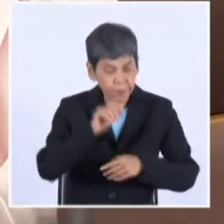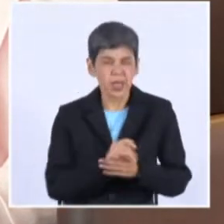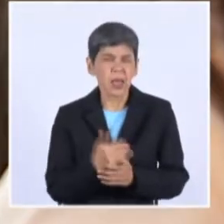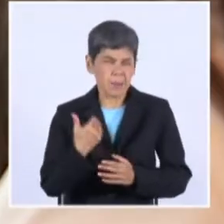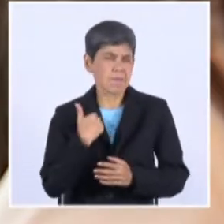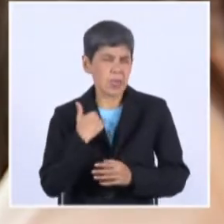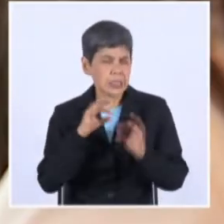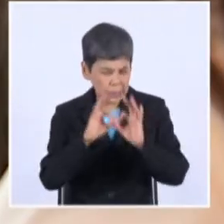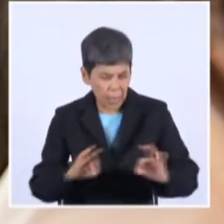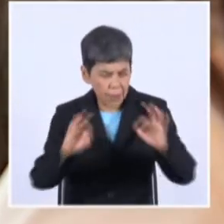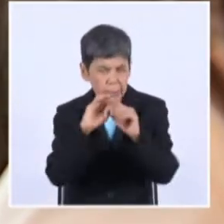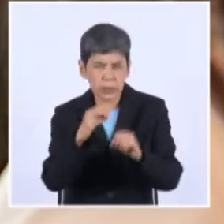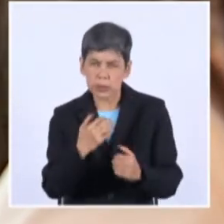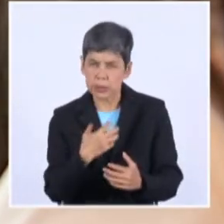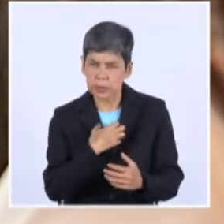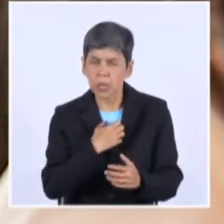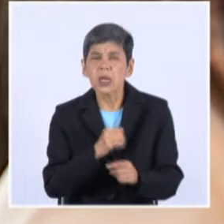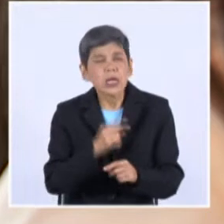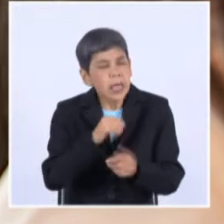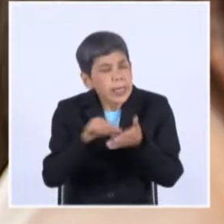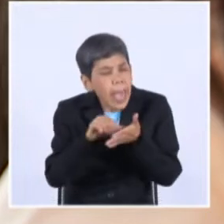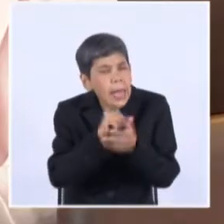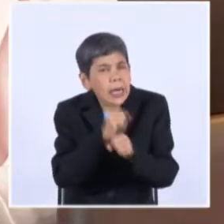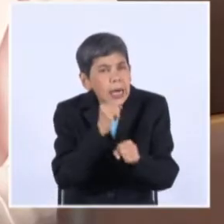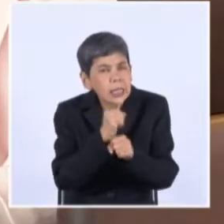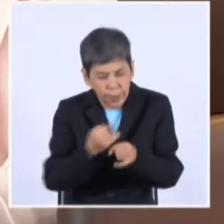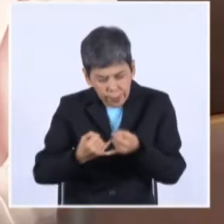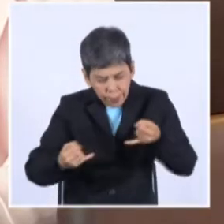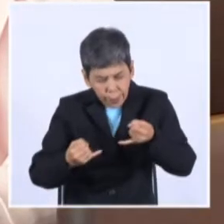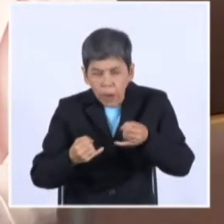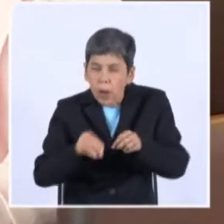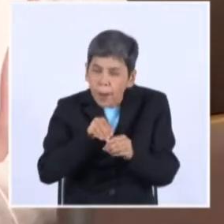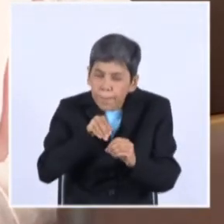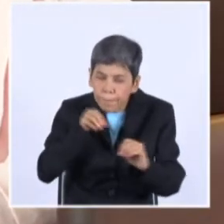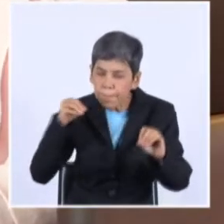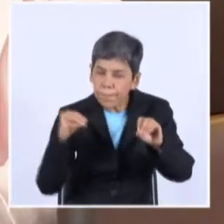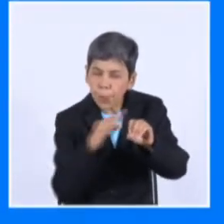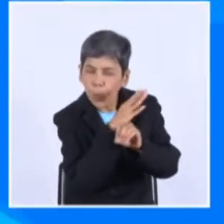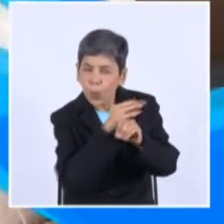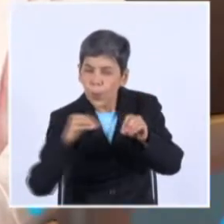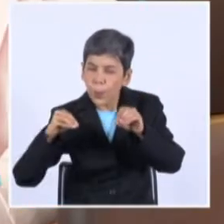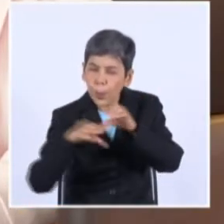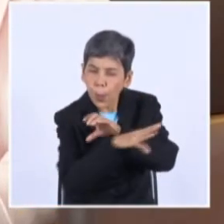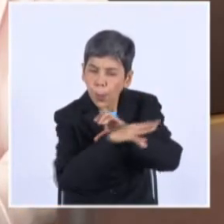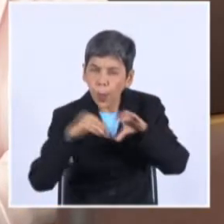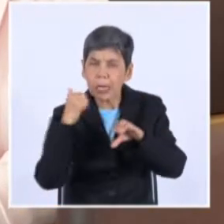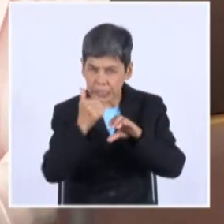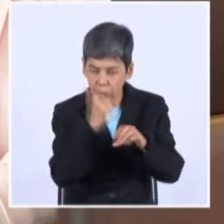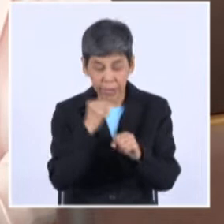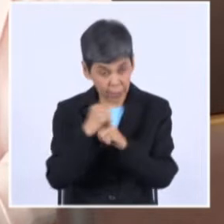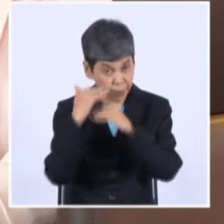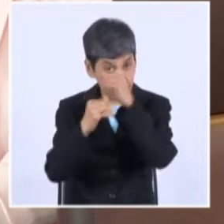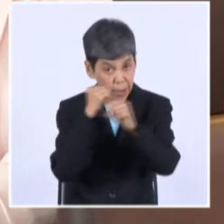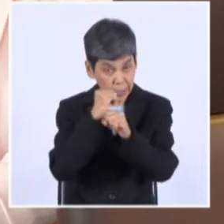แต่สิ่งที่สำคัญที่สุดก็คือว่าเราควรจะแก้ไขการอุดตันของท่อน้ำดีให้น้ำดีเนี่ยได้รับการระบาย แม้จะพัฒนาการรักษ